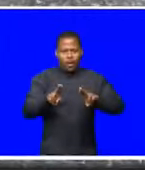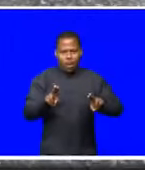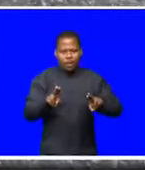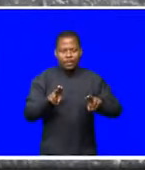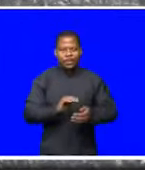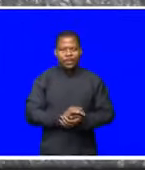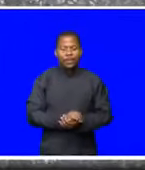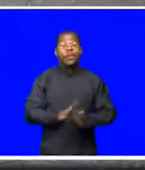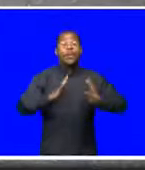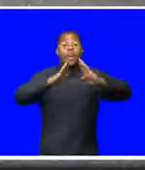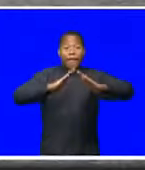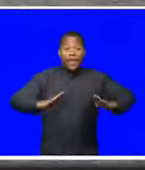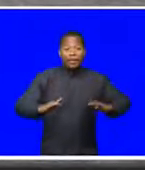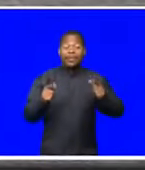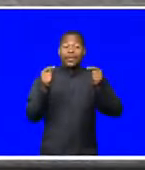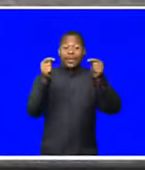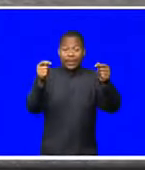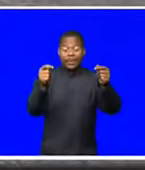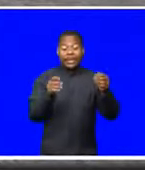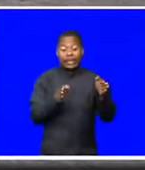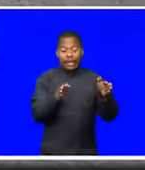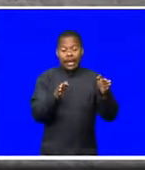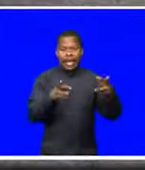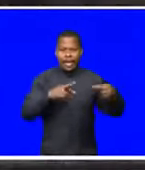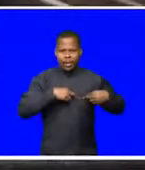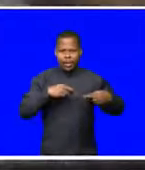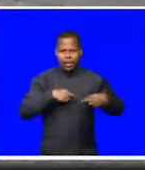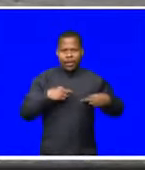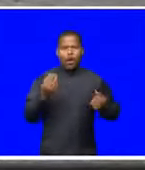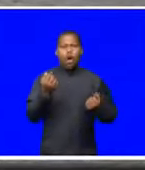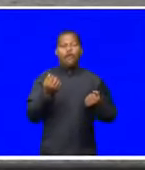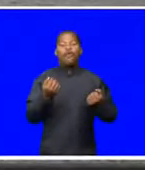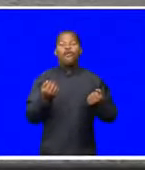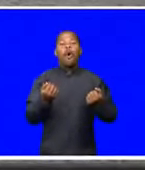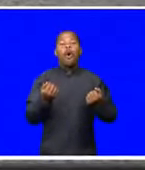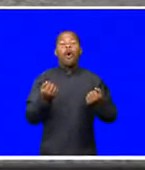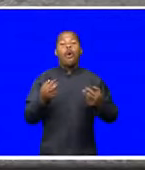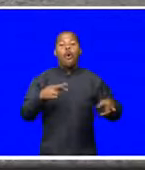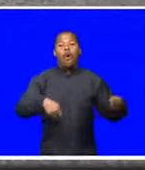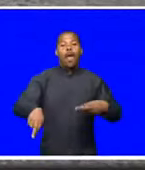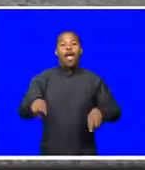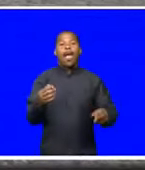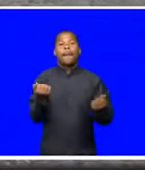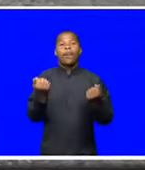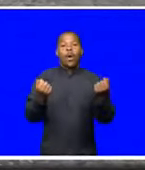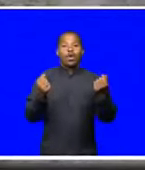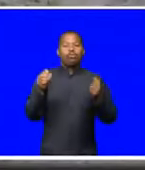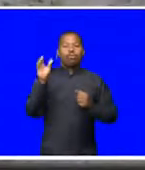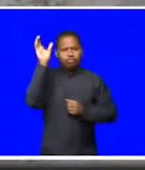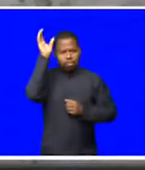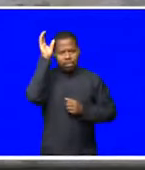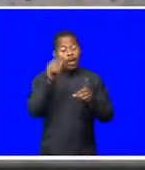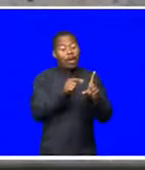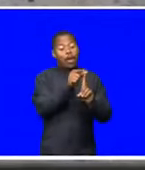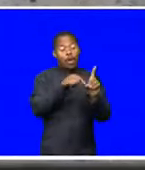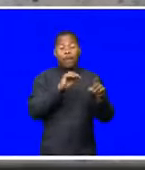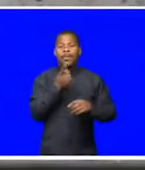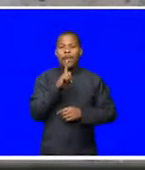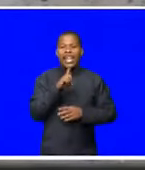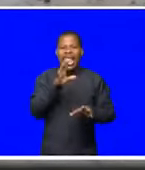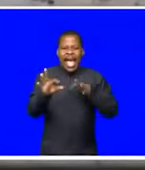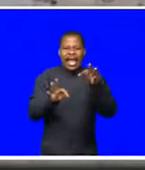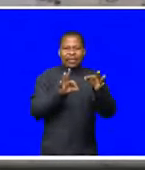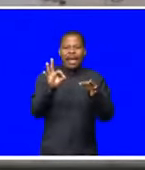lihlangosi lemgwaqo etiko letemsebenzi lemkhulu nekufutha Vincent Dlamini. Uyachaza ukuthi yini imbangela yokuvela kwalama potholes